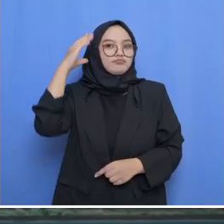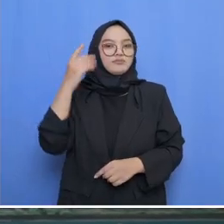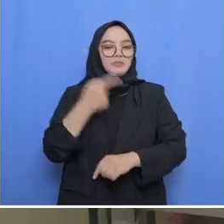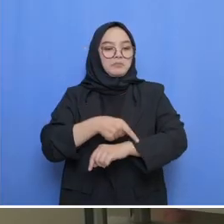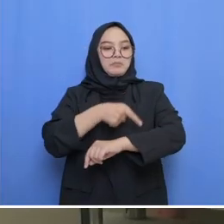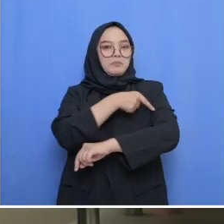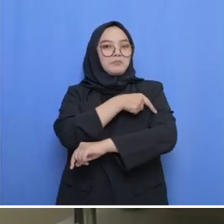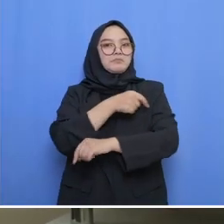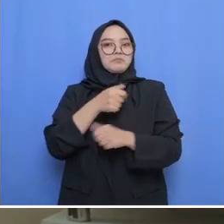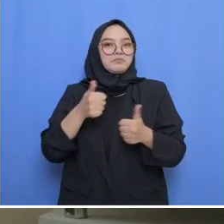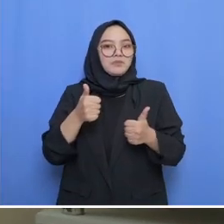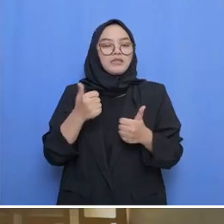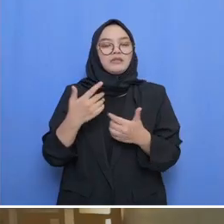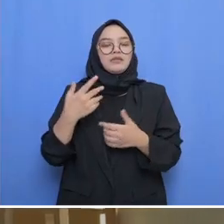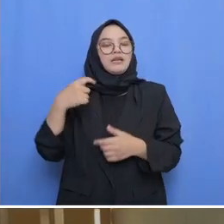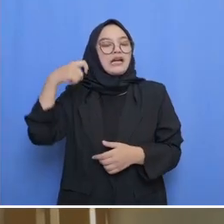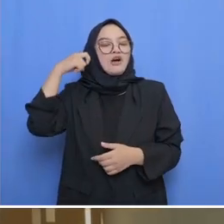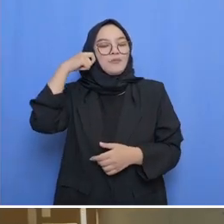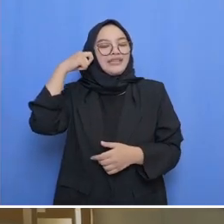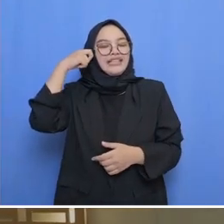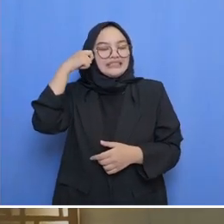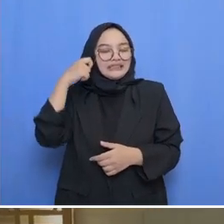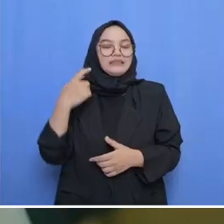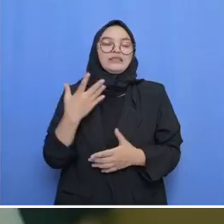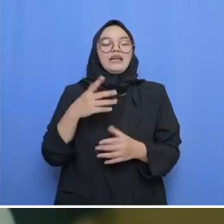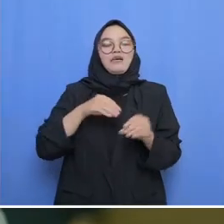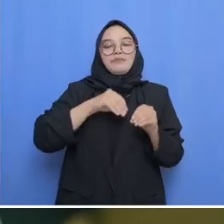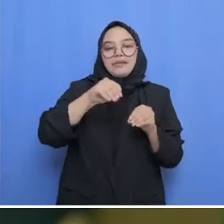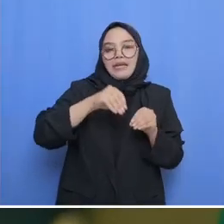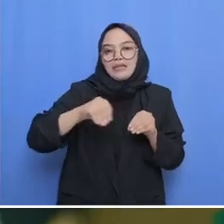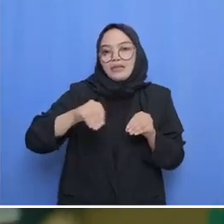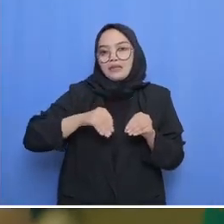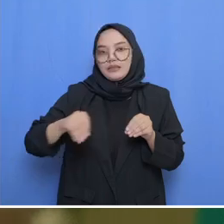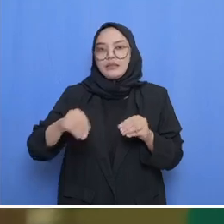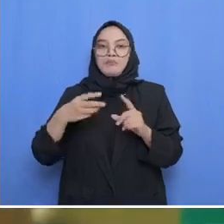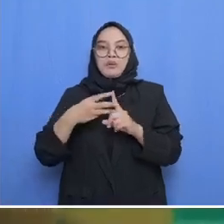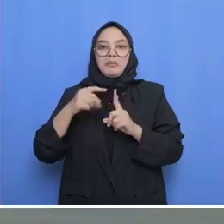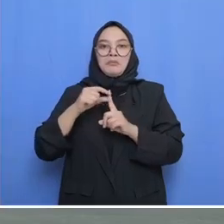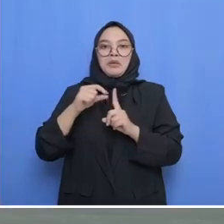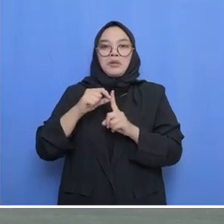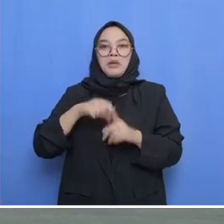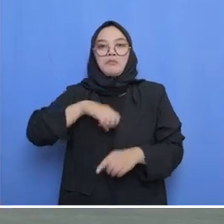pengetahuan, keterampilan, serta kompetensi insan pertanian.